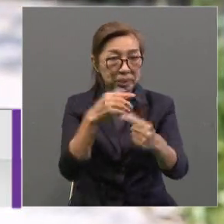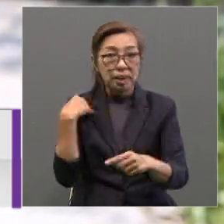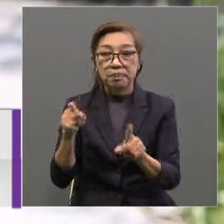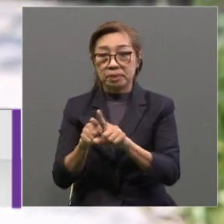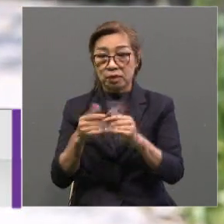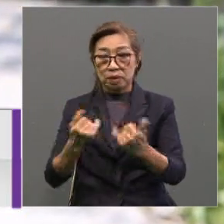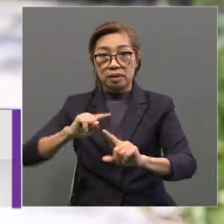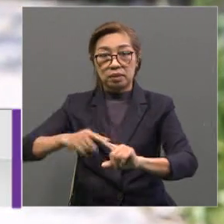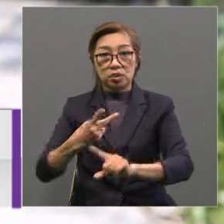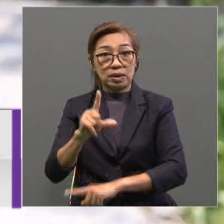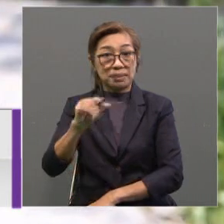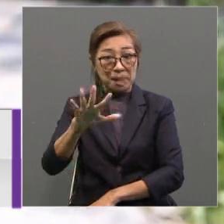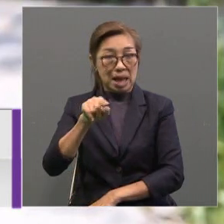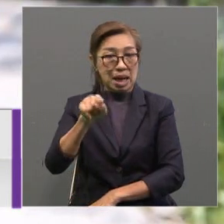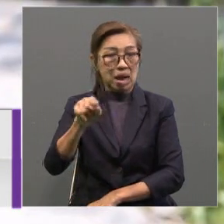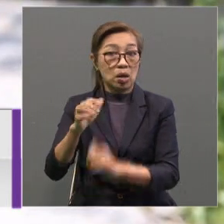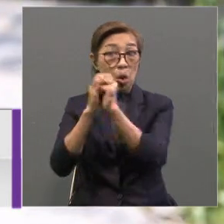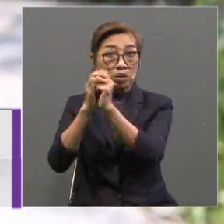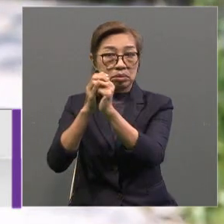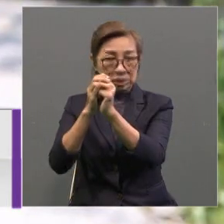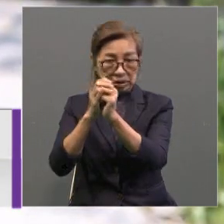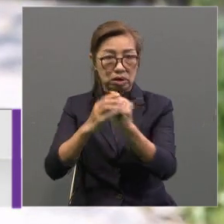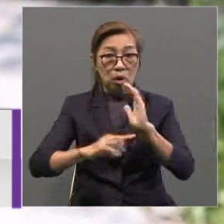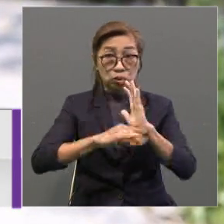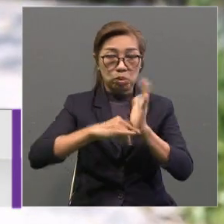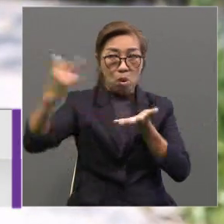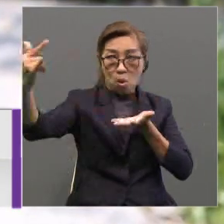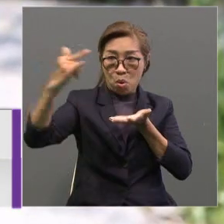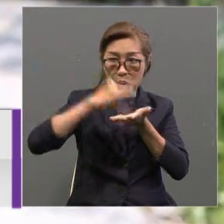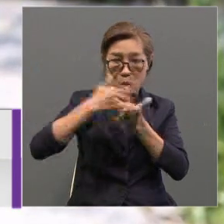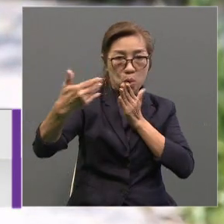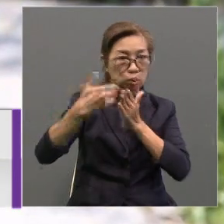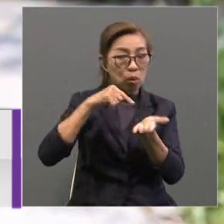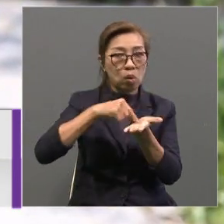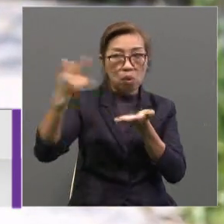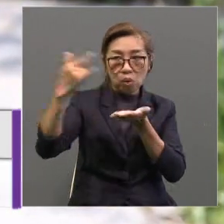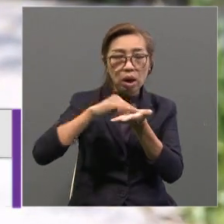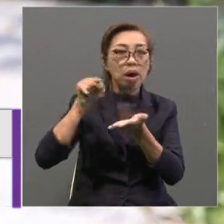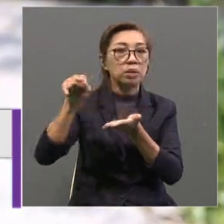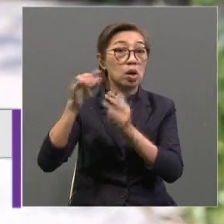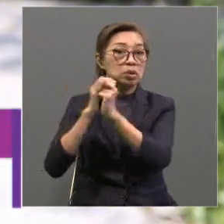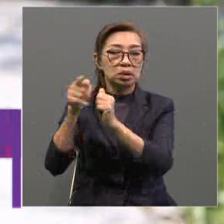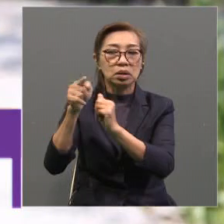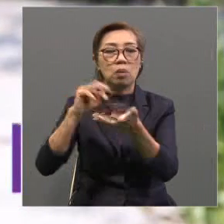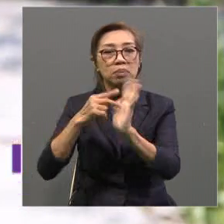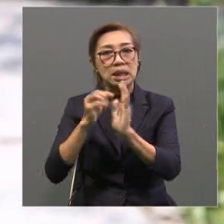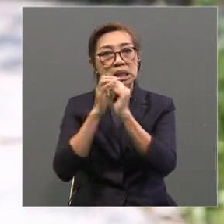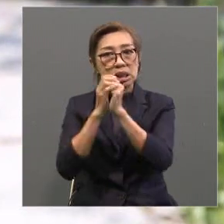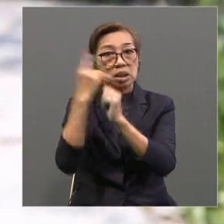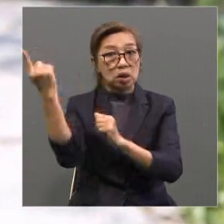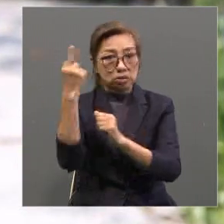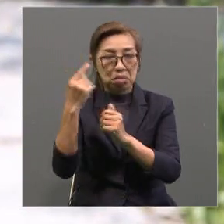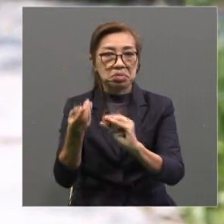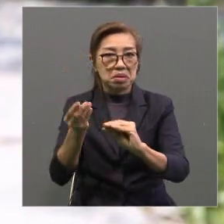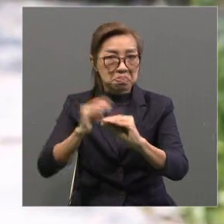ที่25นี้ก็จะมีเที่ยวบินตรงมาอุตภเปาของเราหลงแอร์นะคะก็สะท้อนให้เห็นว่านักท่องเที่ยวจีนก็ค่อยๆกลับม